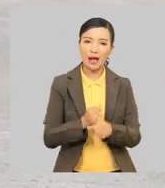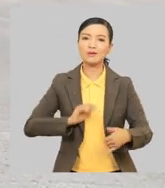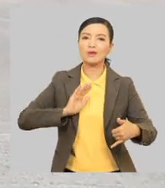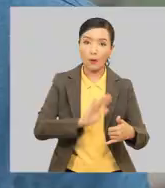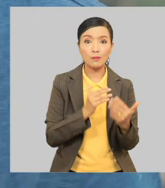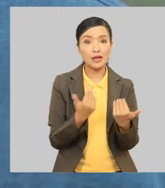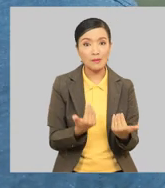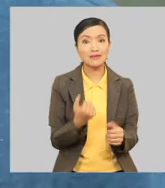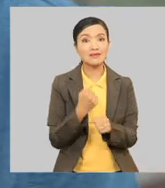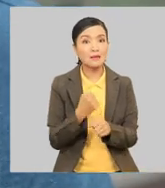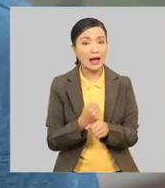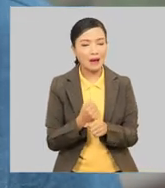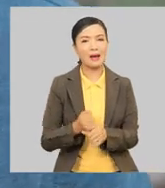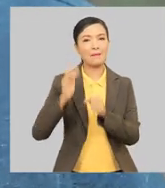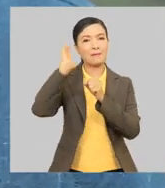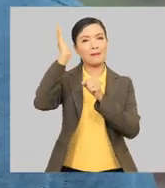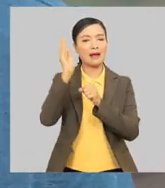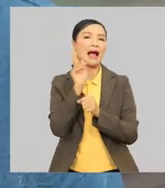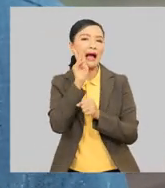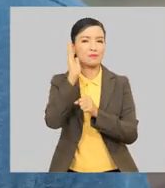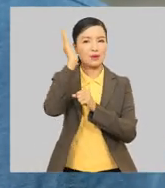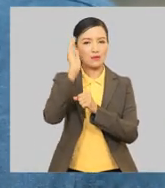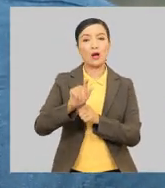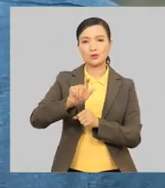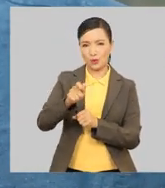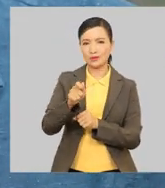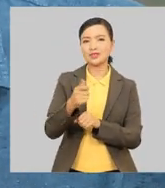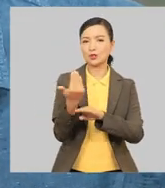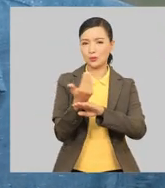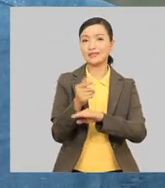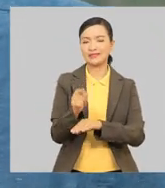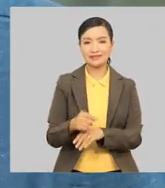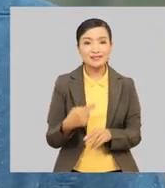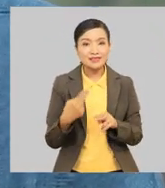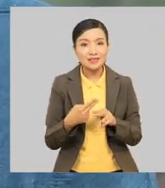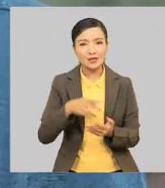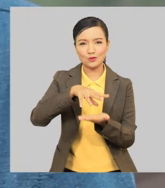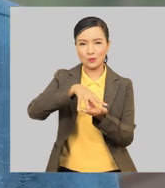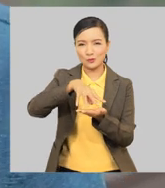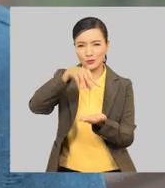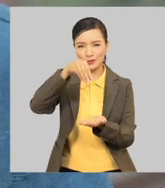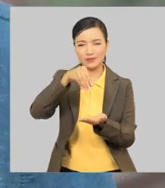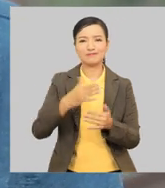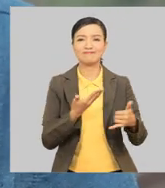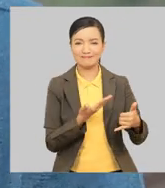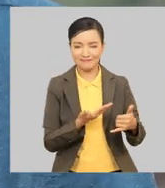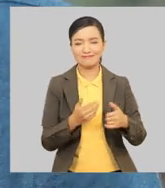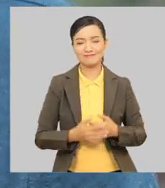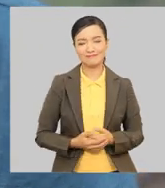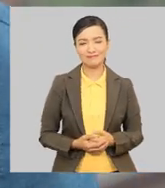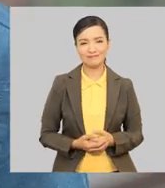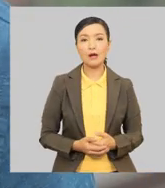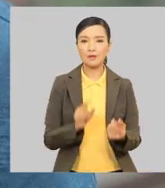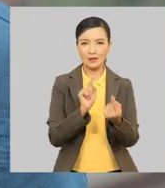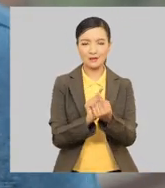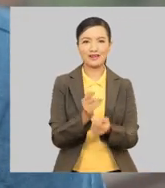ตและก็การทำงานปัจจุบันนี้นะครับเธอเป็นผู้ดำเนินรายการที่สถานีโทรทัศน์ช่อง1นะครับจะมีชื่อว่าน้องชมพู่ภัทราวรรณ